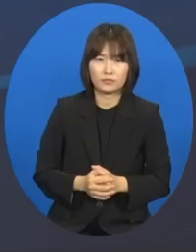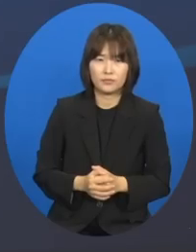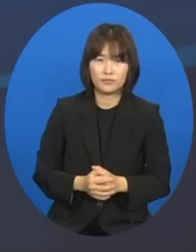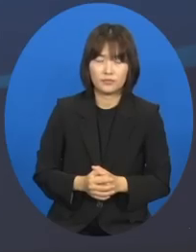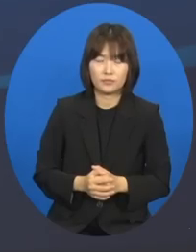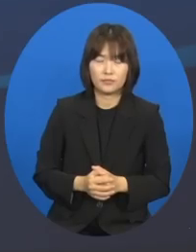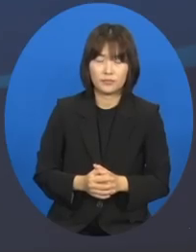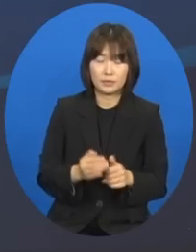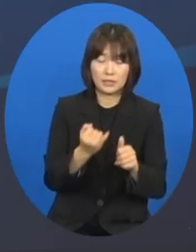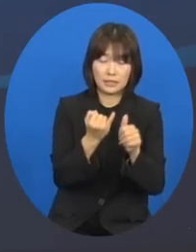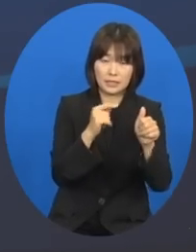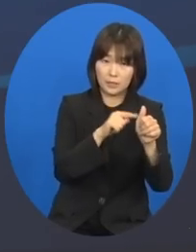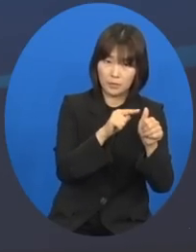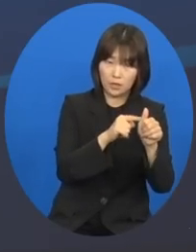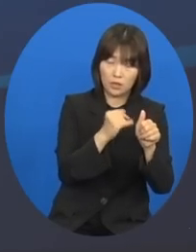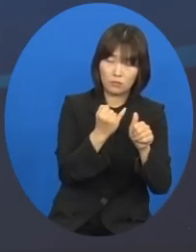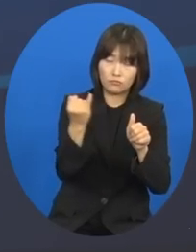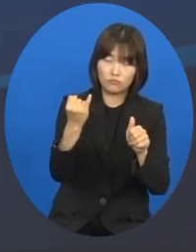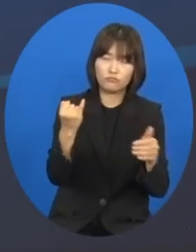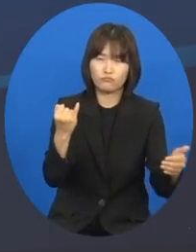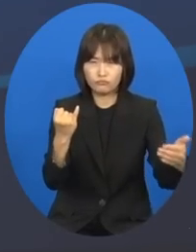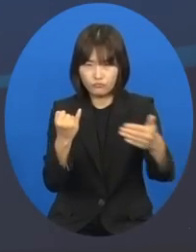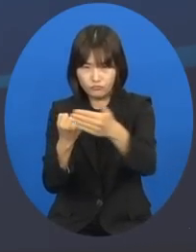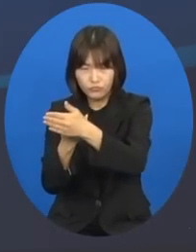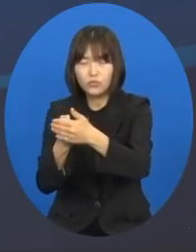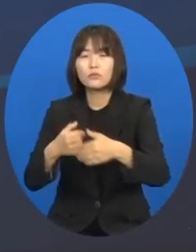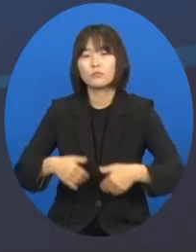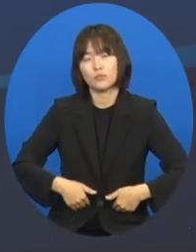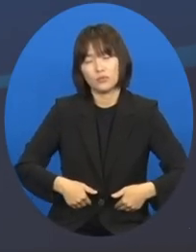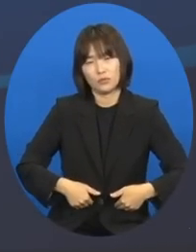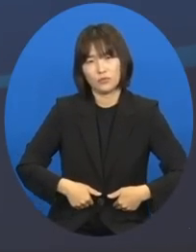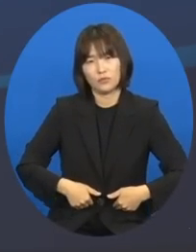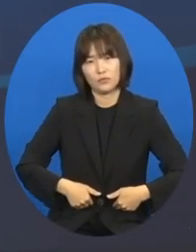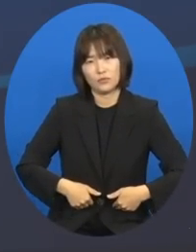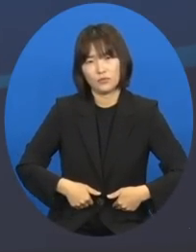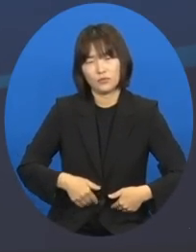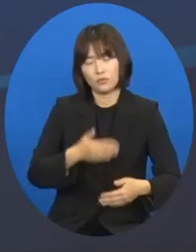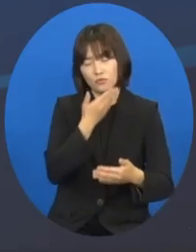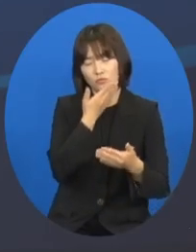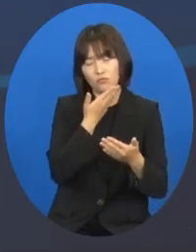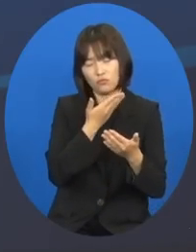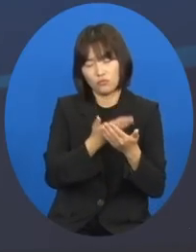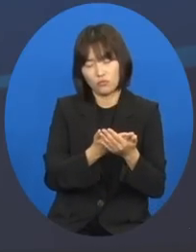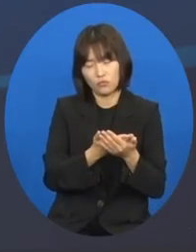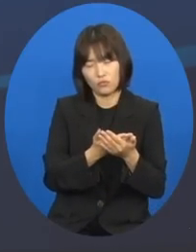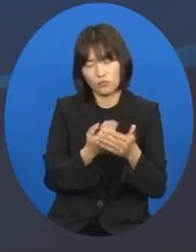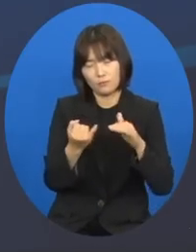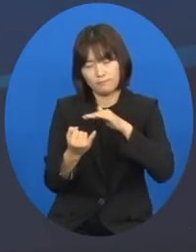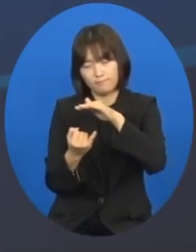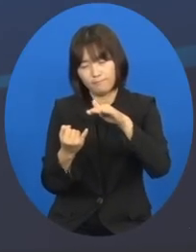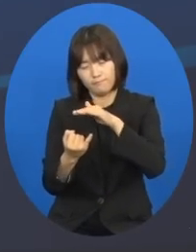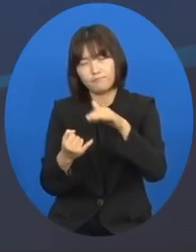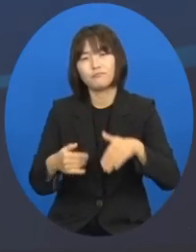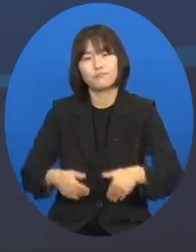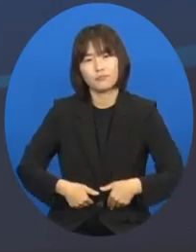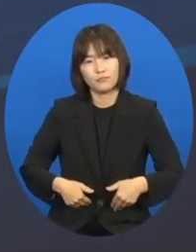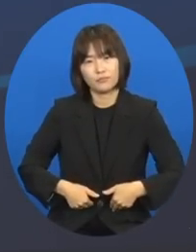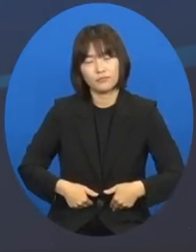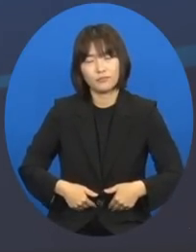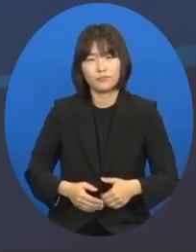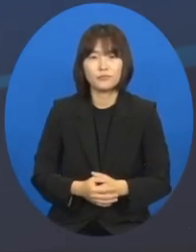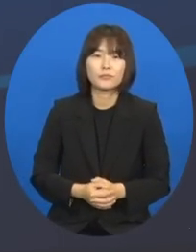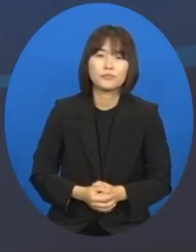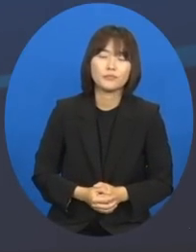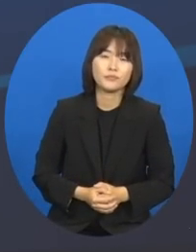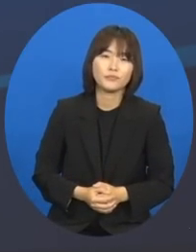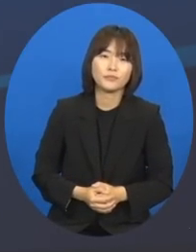남편들은 아내를 품어 줘야 됩니다 소중하게 여겨야 합니다 에베소서 5장